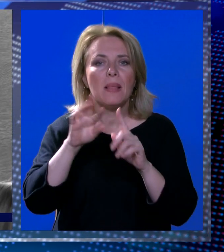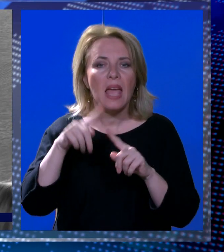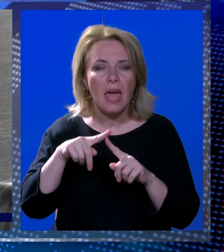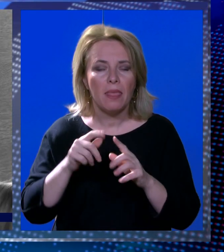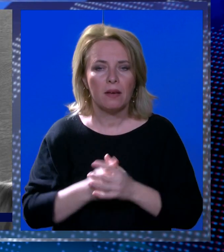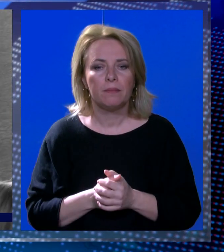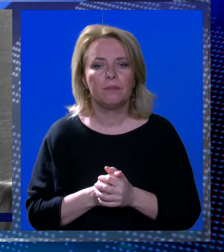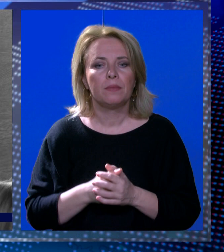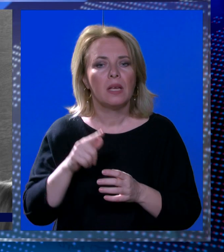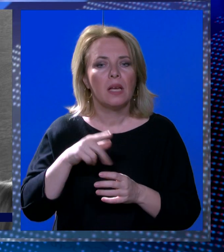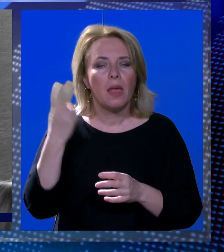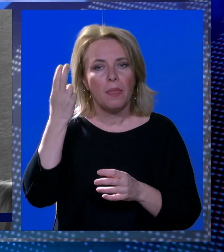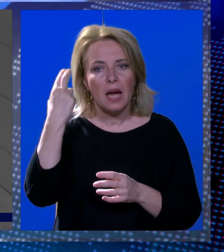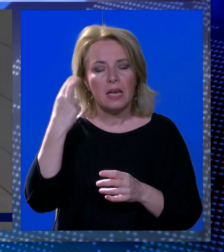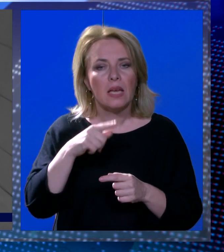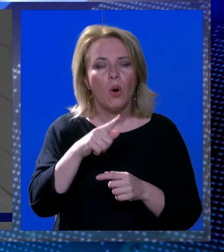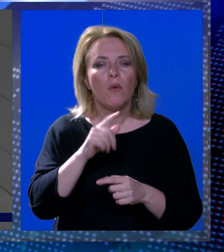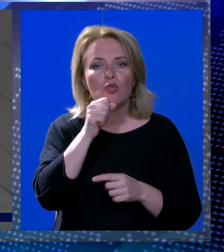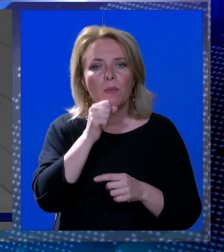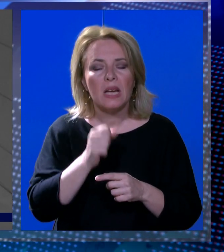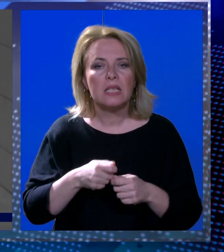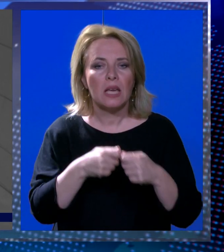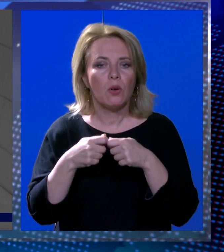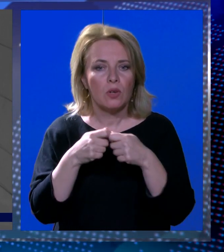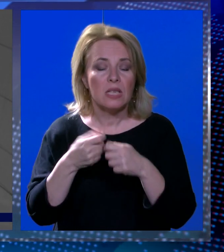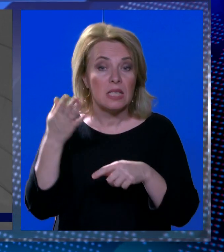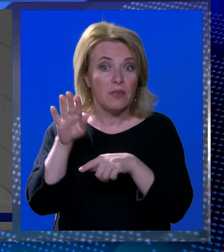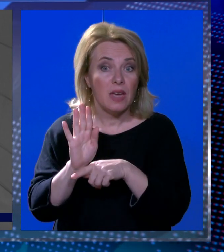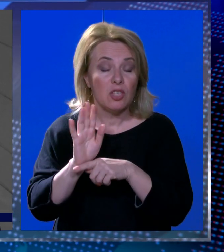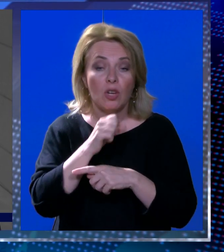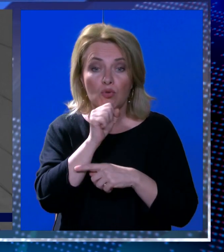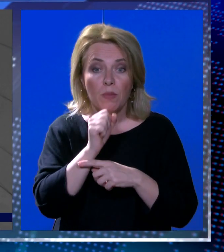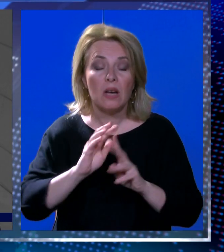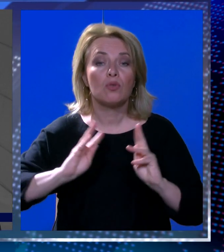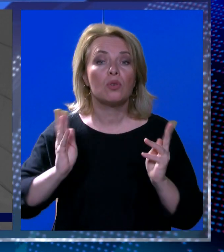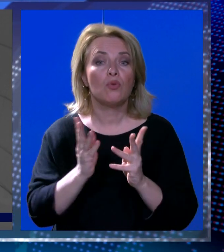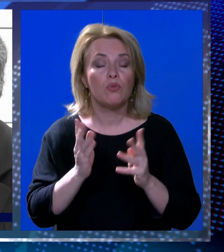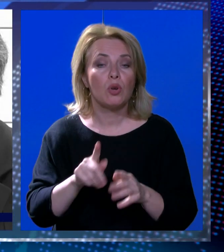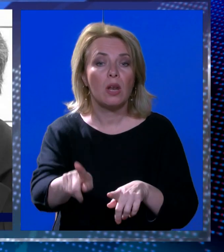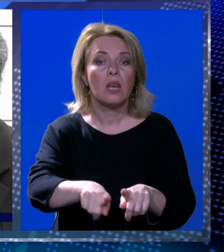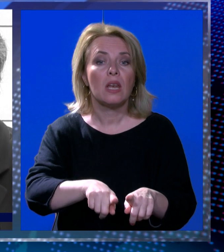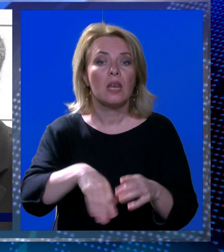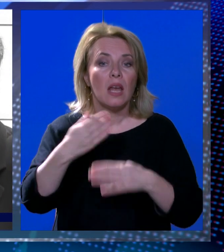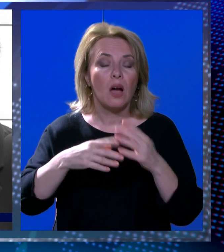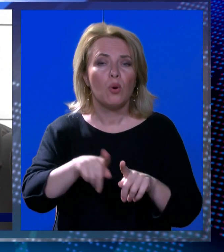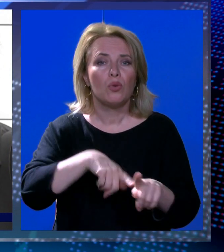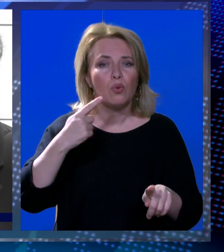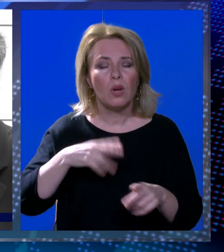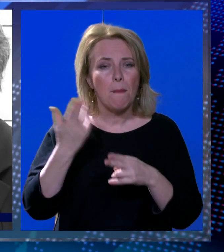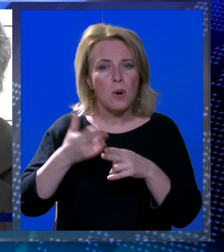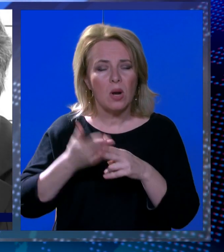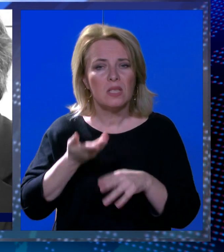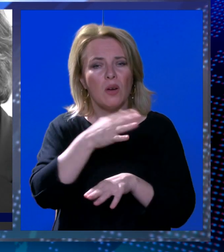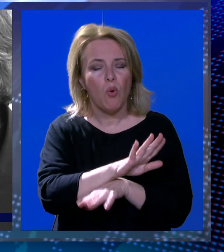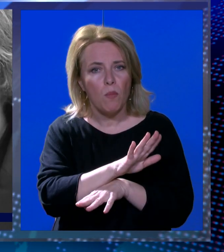predsjedništva Dubrovačko-neretvanskog SDP-a, tajnika ove županijske organizacije te vijećnika u županijskoj skupštini, koji je nakon duge i teške